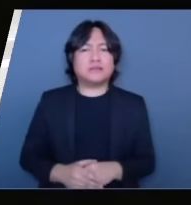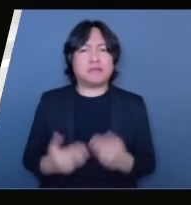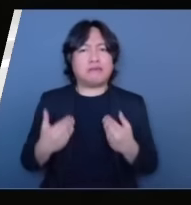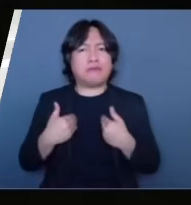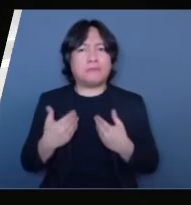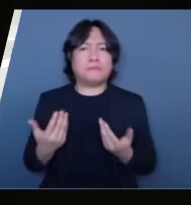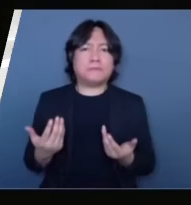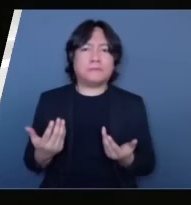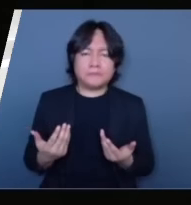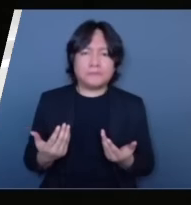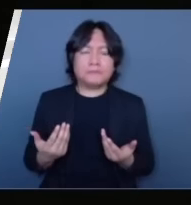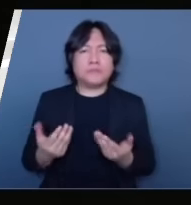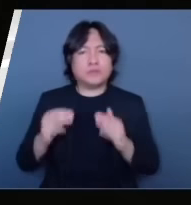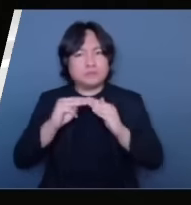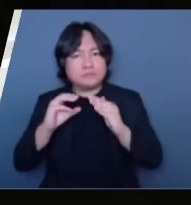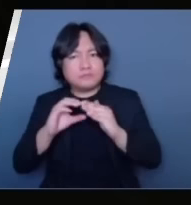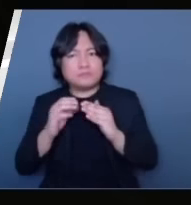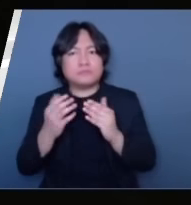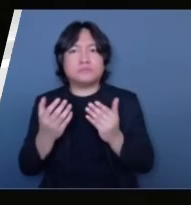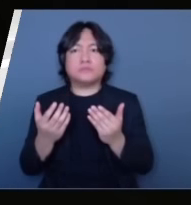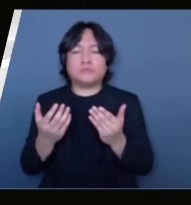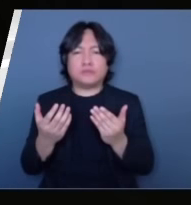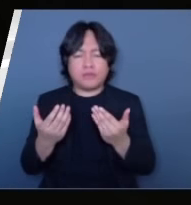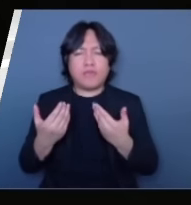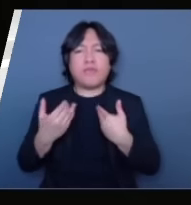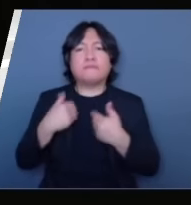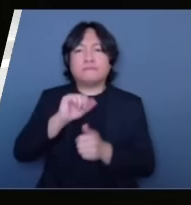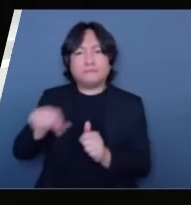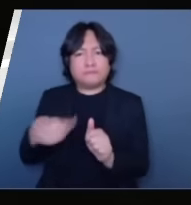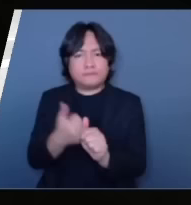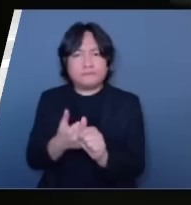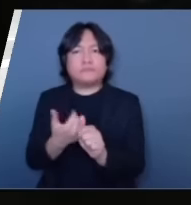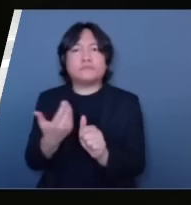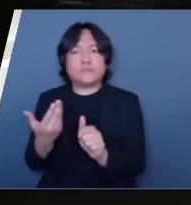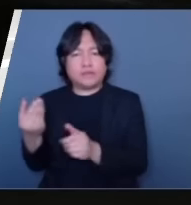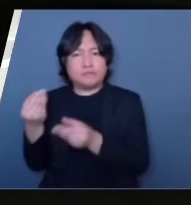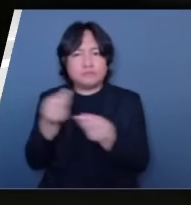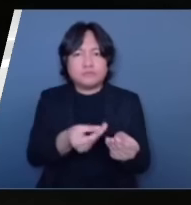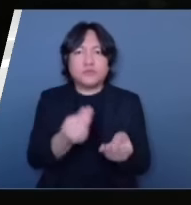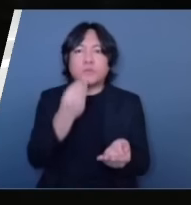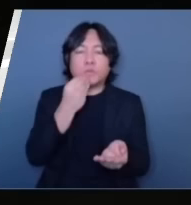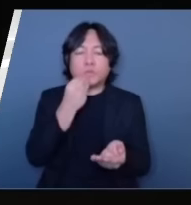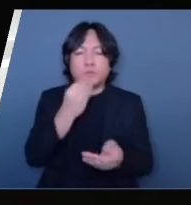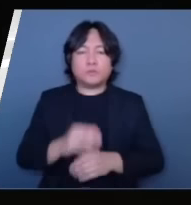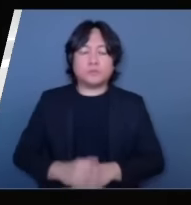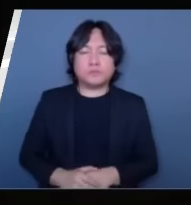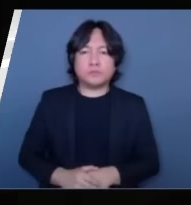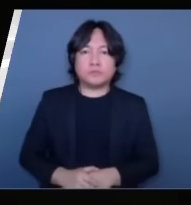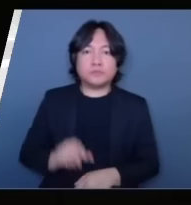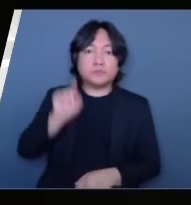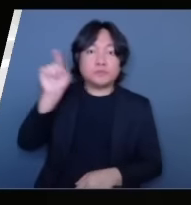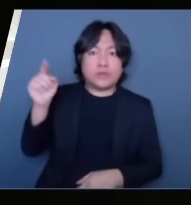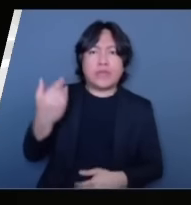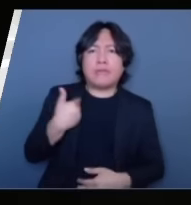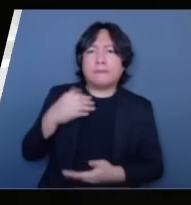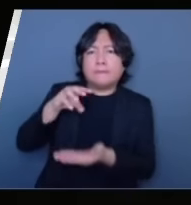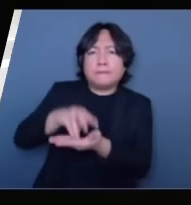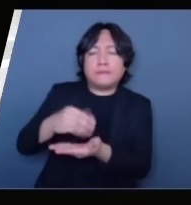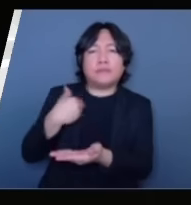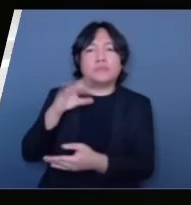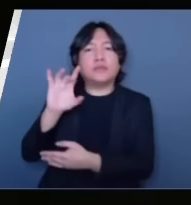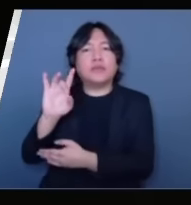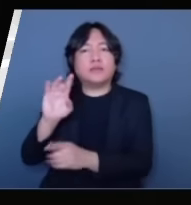coastal municipalities, mga naka-preposition na doon yung mga relief goods. At katunayan niya, doon sa bayan ng Etiague, merong 8 barangay doon